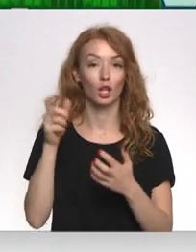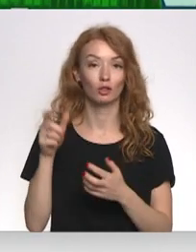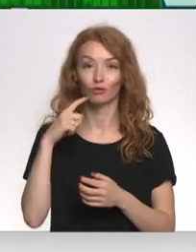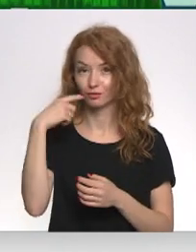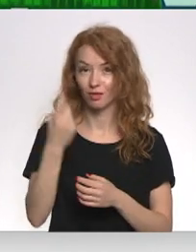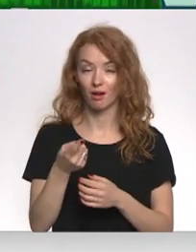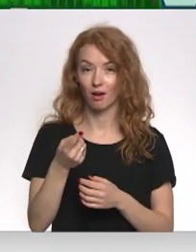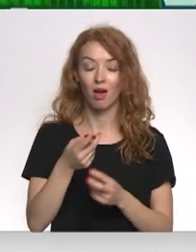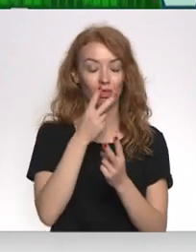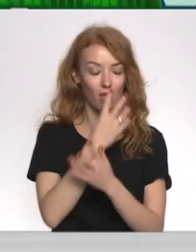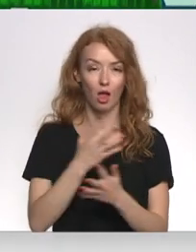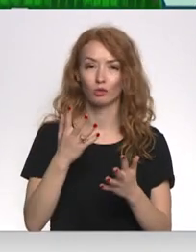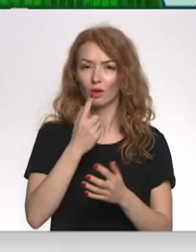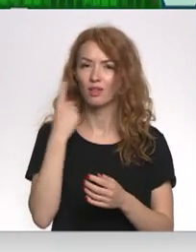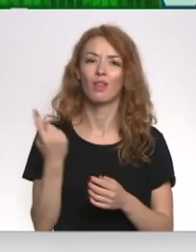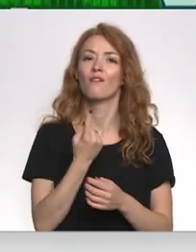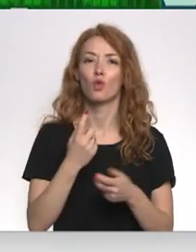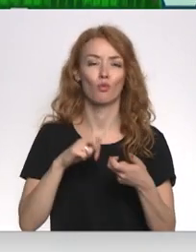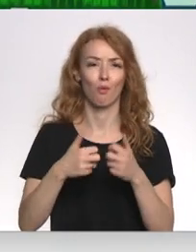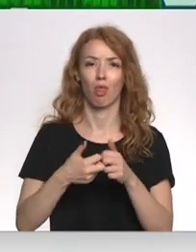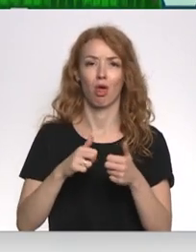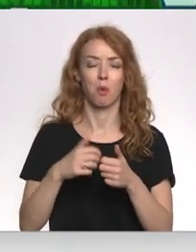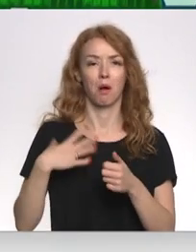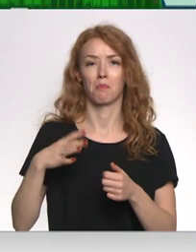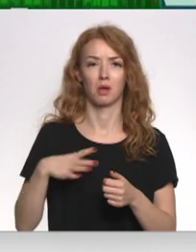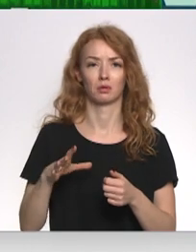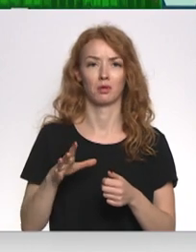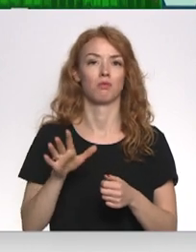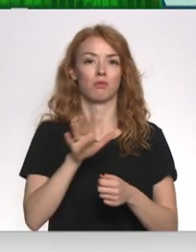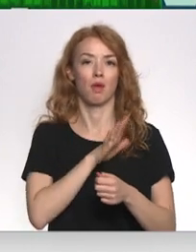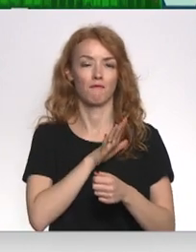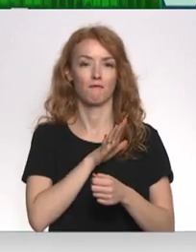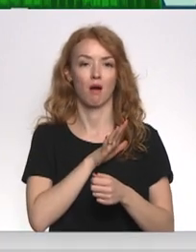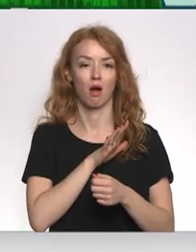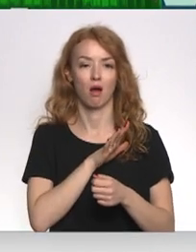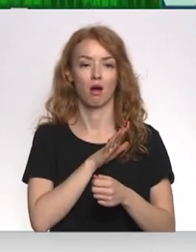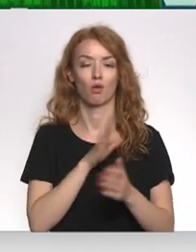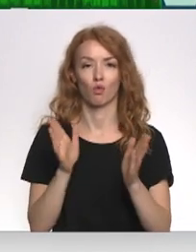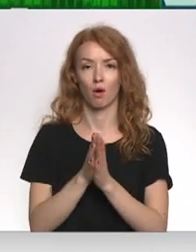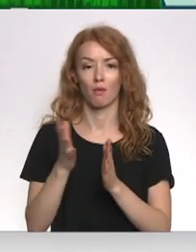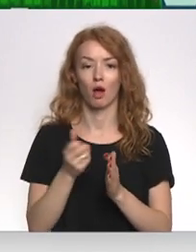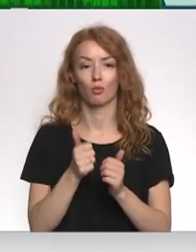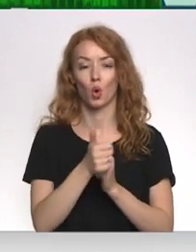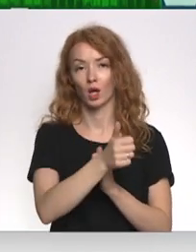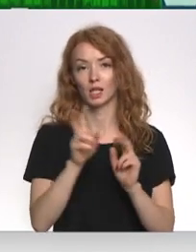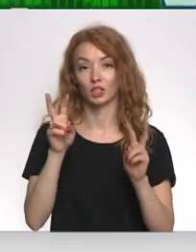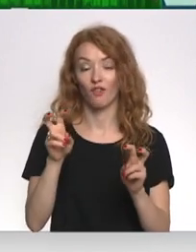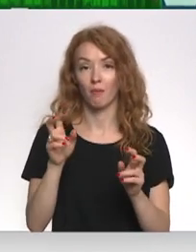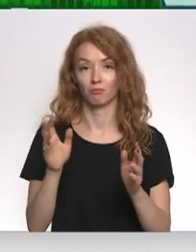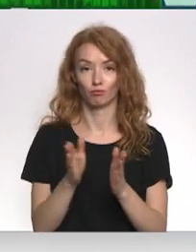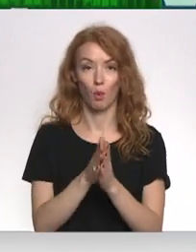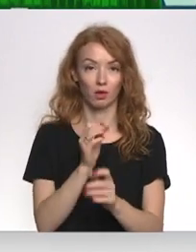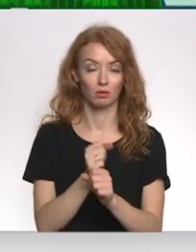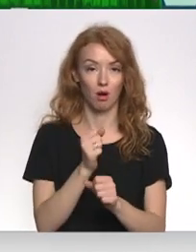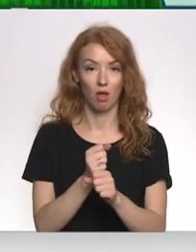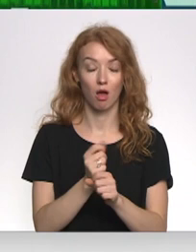nevienu nepārvaramu šķērsli, kāpēc nevarētu mēs arī ar progresīvajiem strādāt. Kas nozīmē,